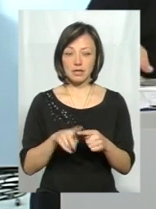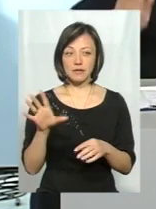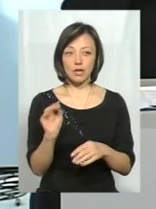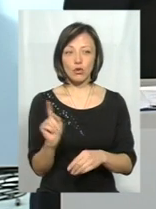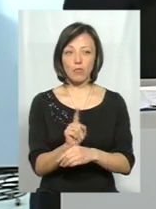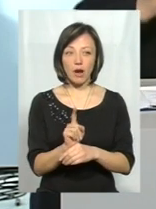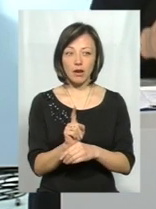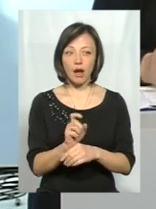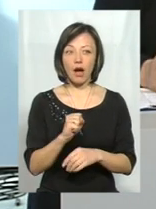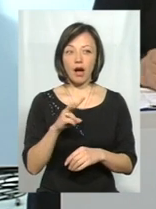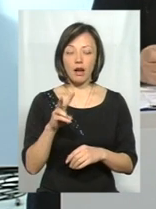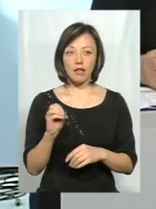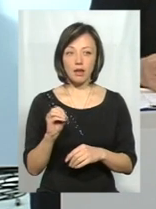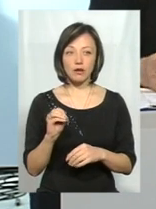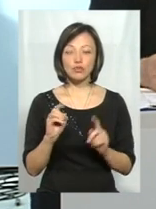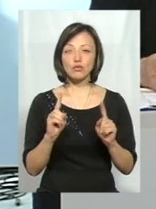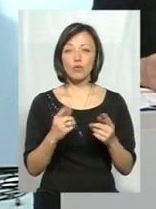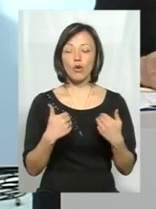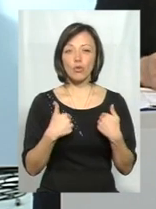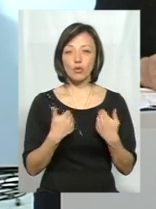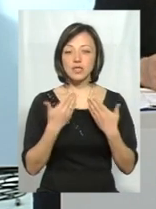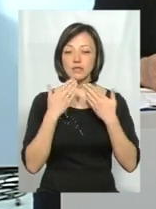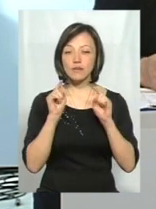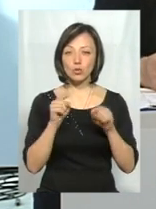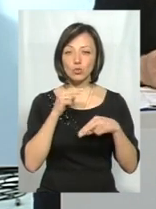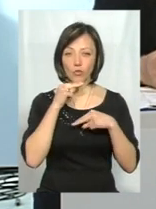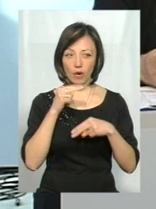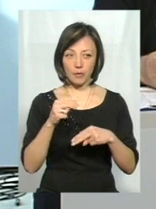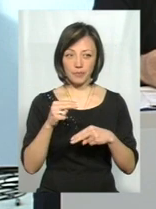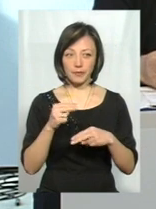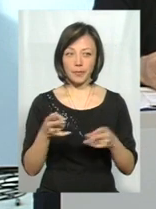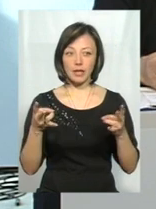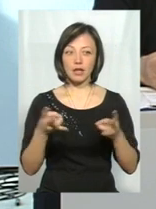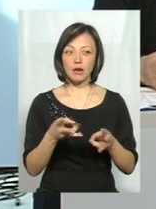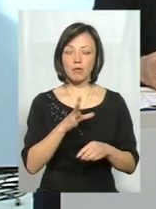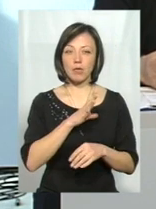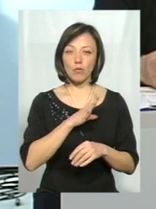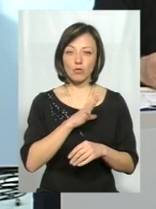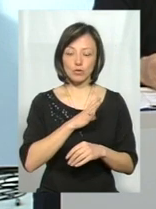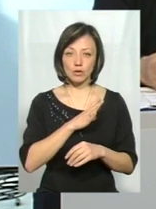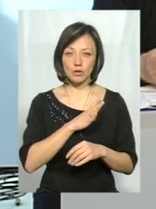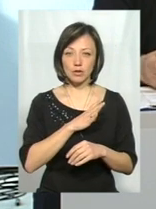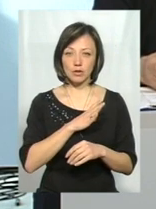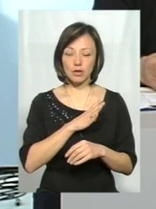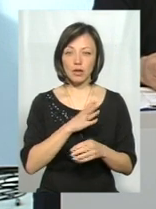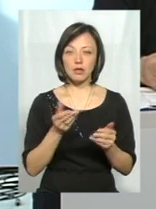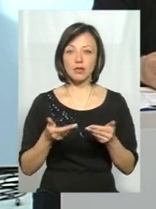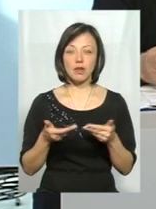нормально. Але що я хочу звернути увагу? Треба бути